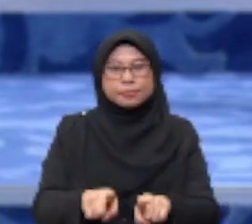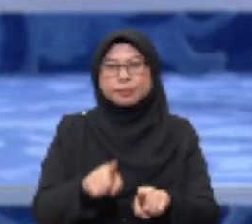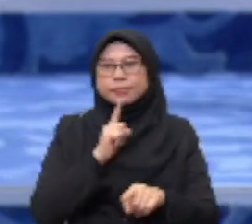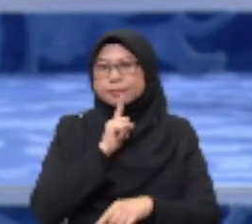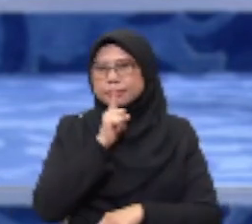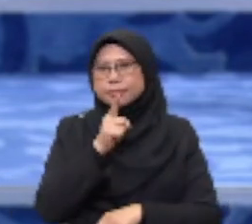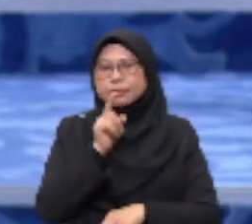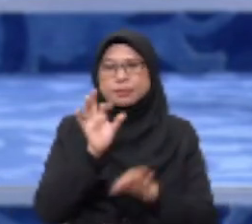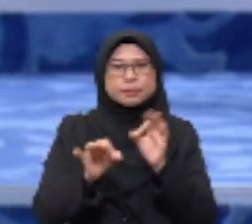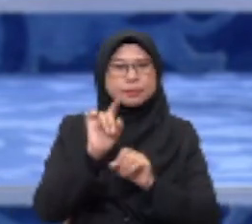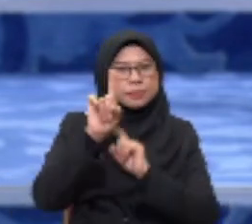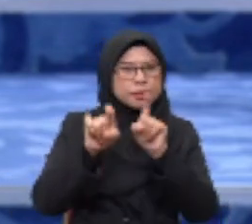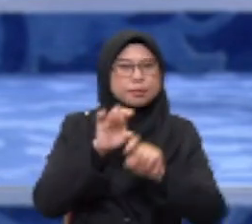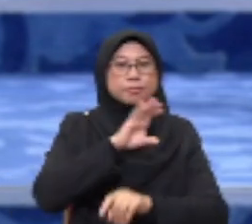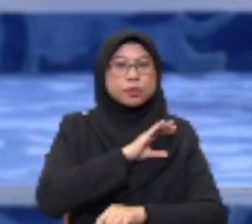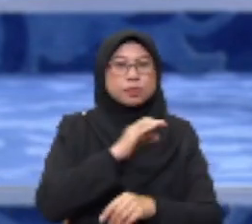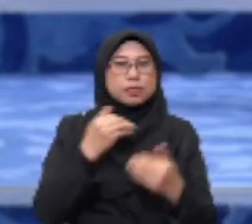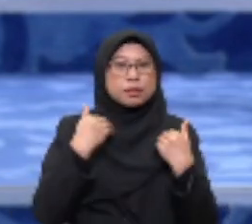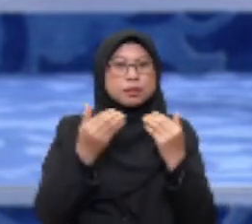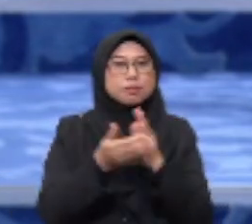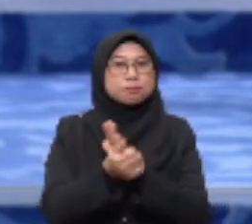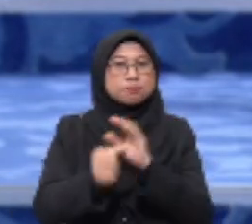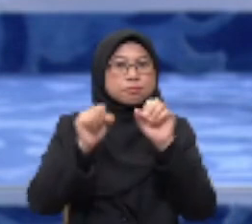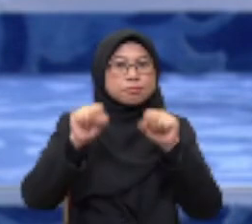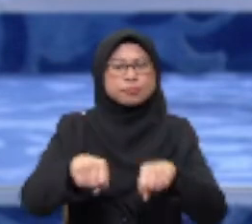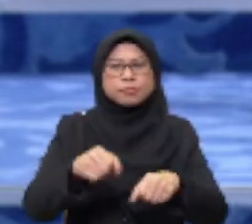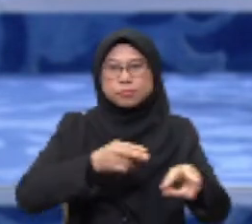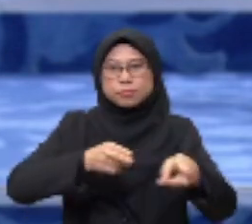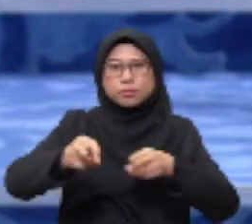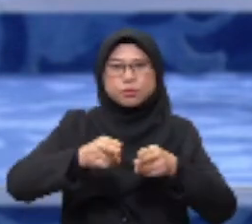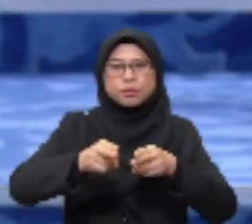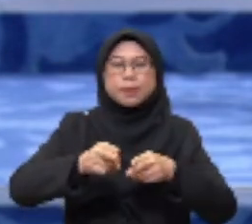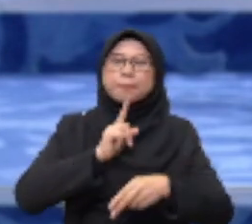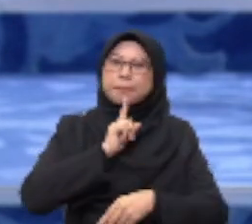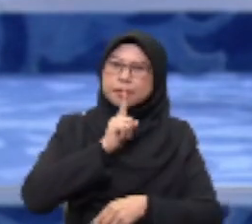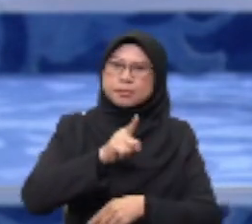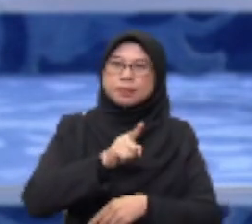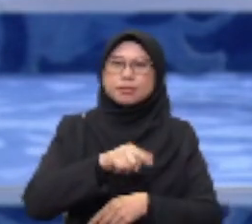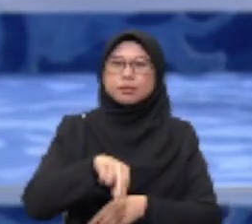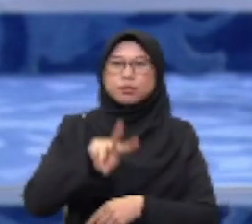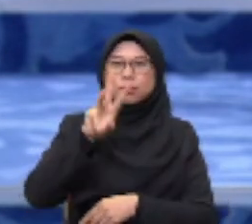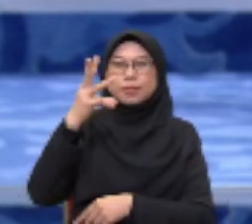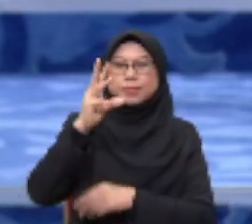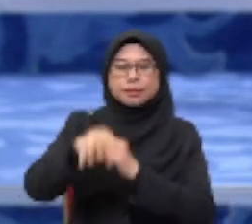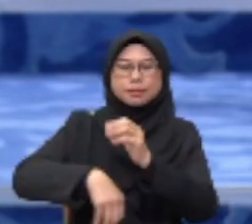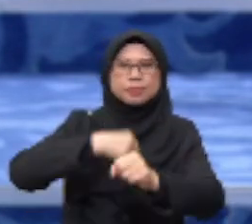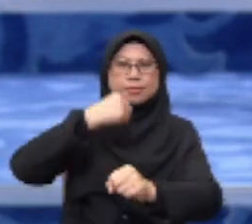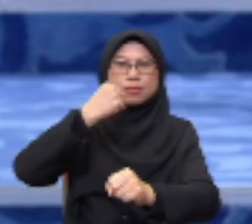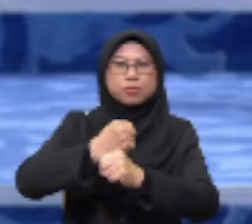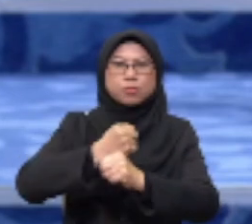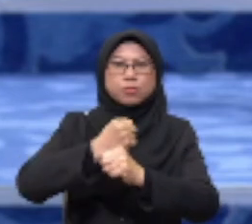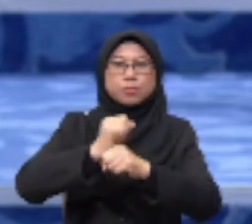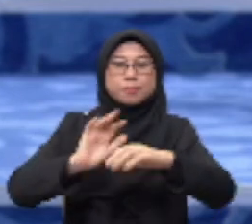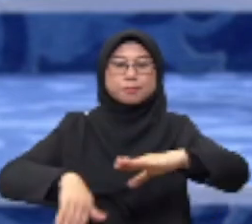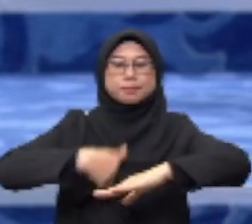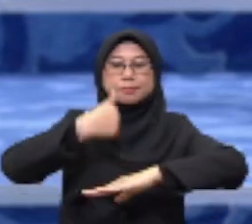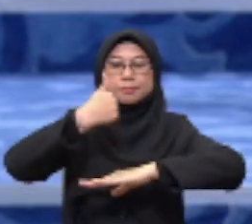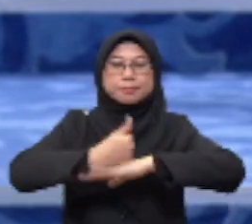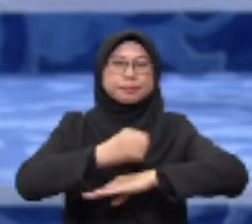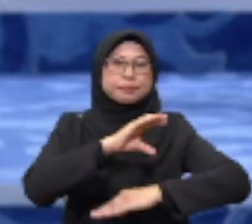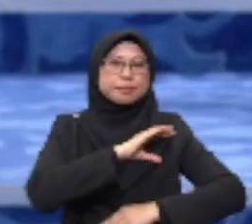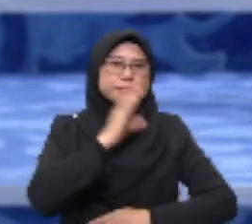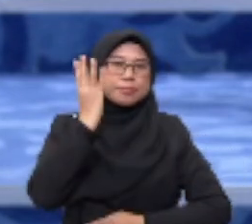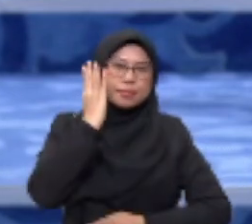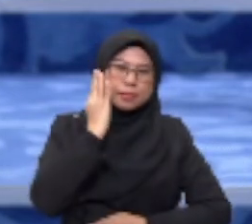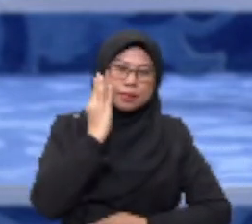kalau ditanya apakah polis ada keupayaan untuk mengurus, tentu polis ini 216 tahun umur dia dan dia punya